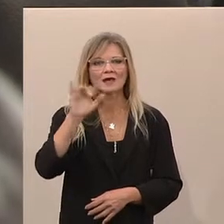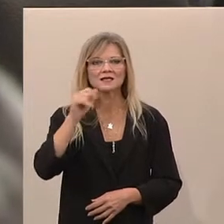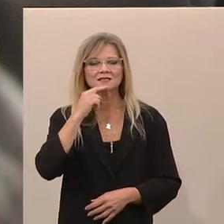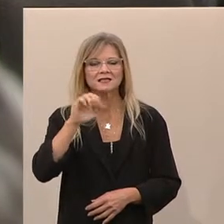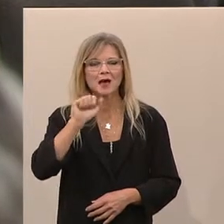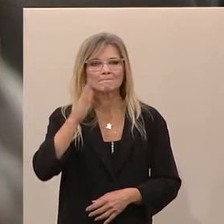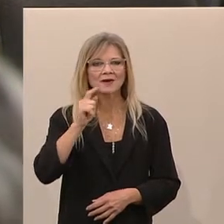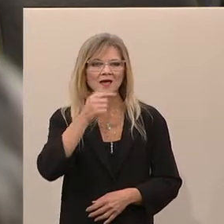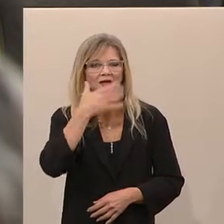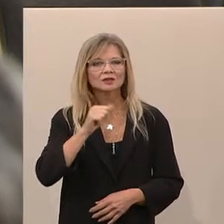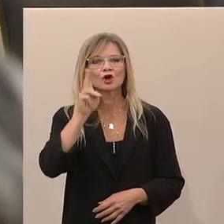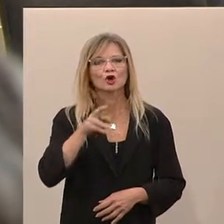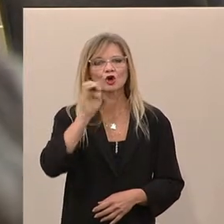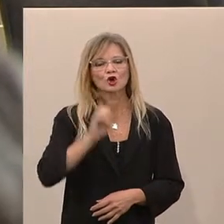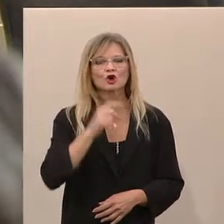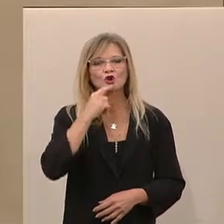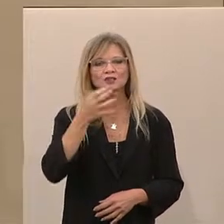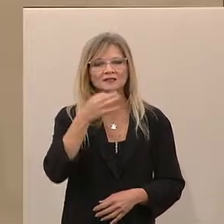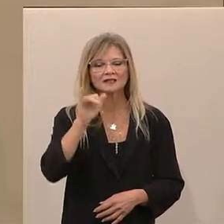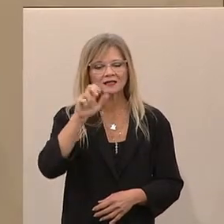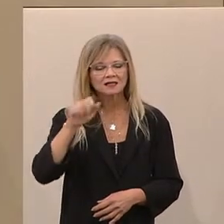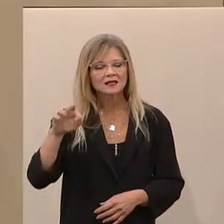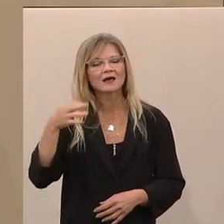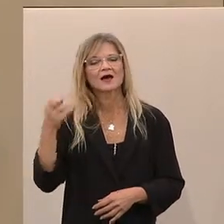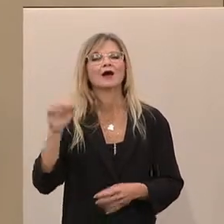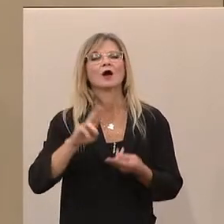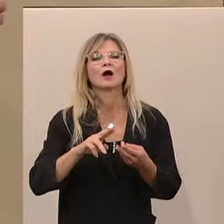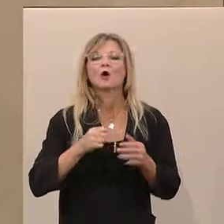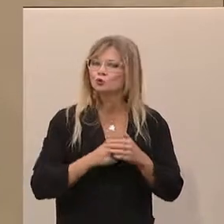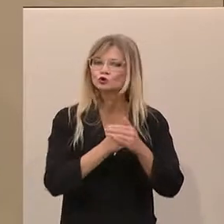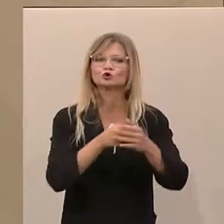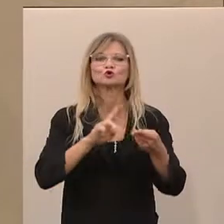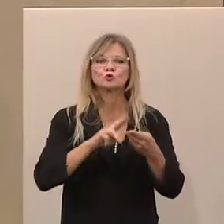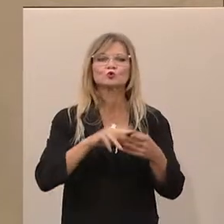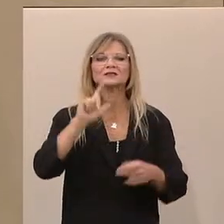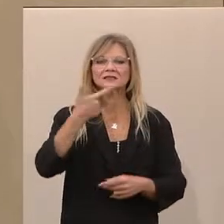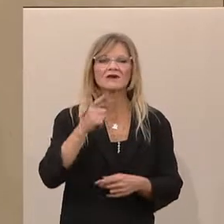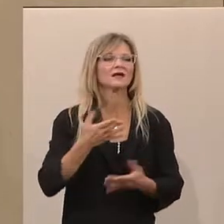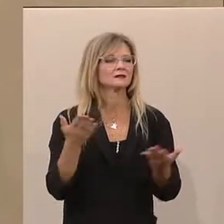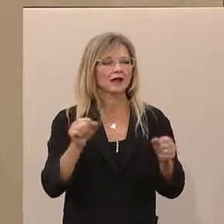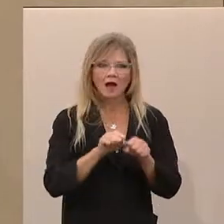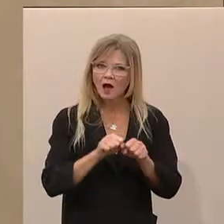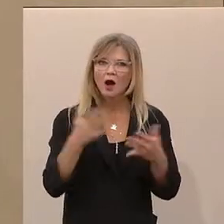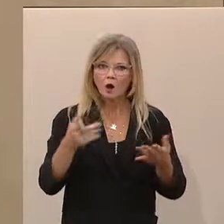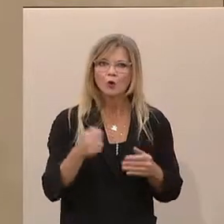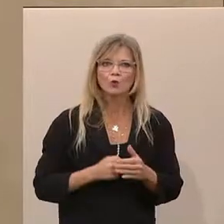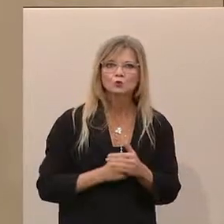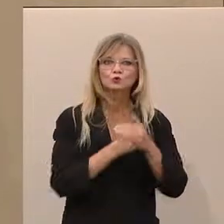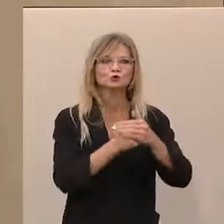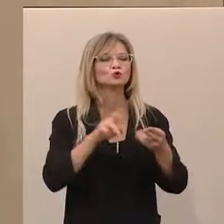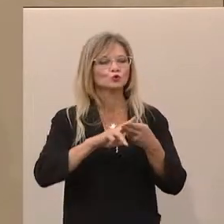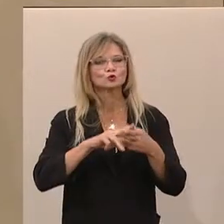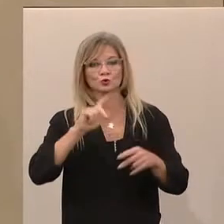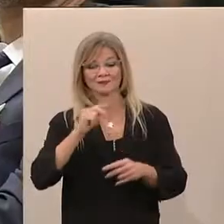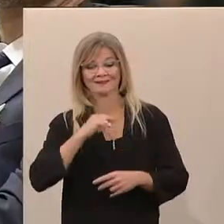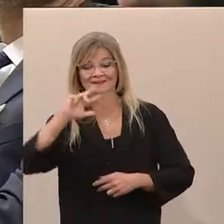unterstützen. Wir werden auch die vorgeschlagene zweite Präsidentin Doris Burris unterstützen. Und wir suchen alle im Haus vertretenen Abgeordneten, auch unseren Vorschlag